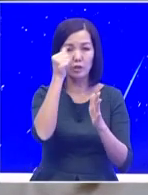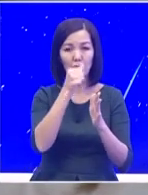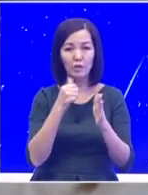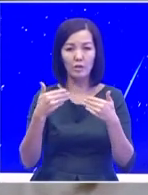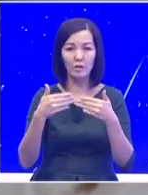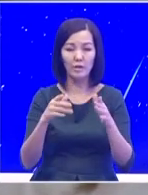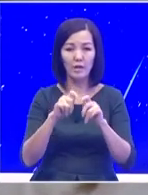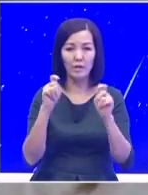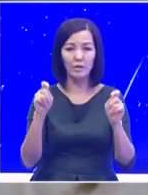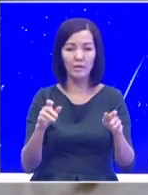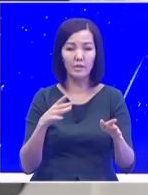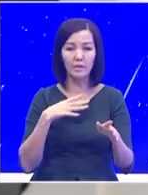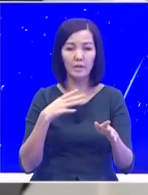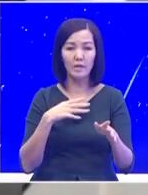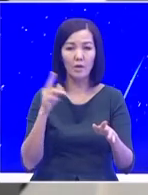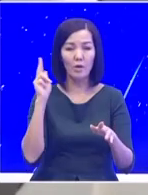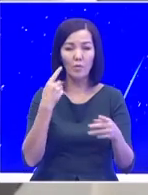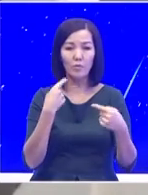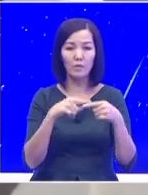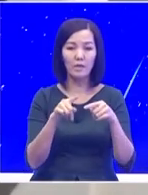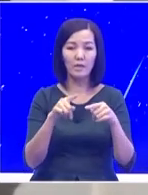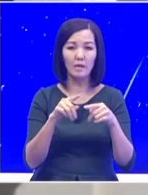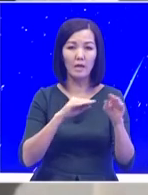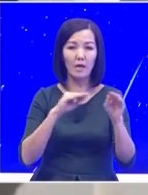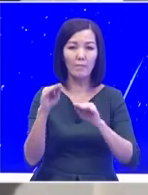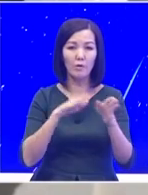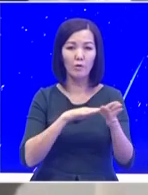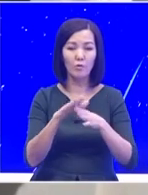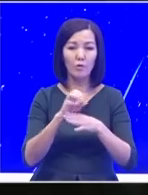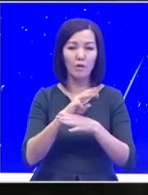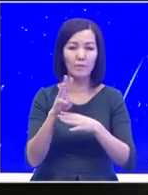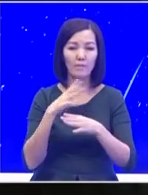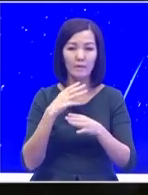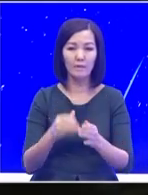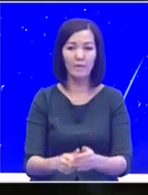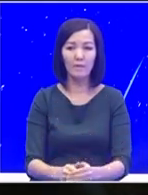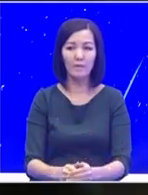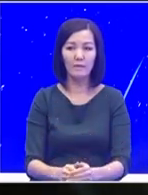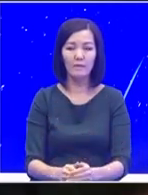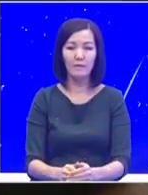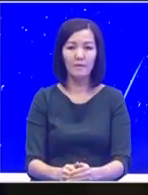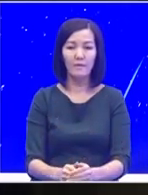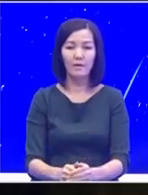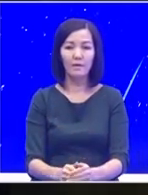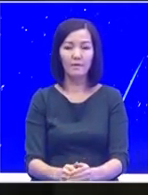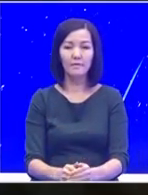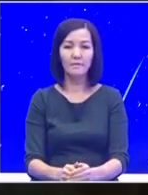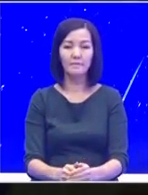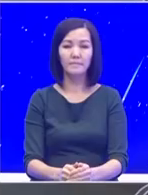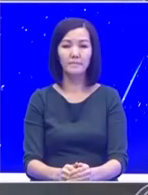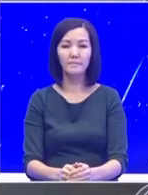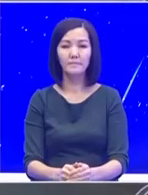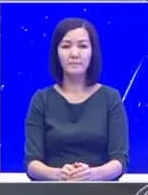мамандар даярлайды. Оқу орны материалдық техникалық базамен толық қамтамасыз етілген. Меруерт Қыдырбайқызы, Ербол Атантелев,